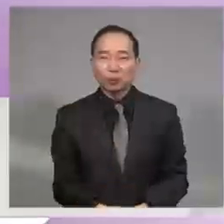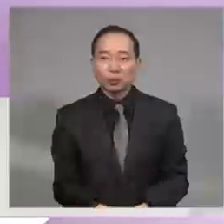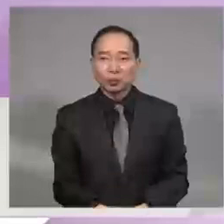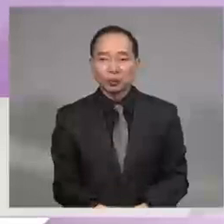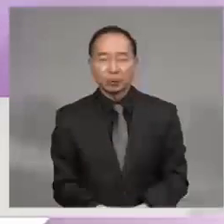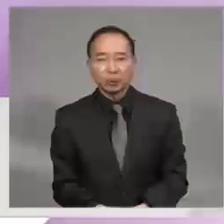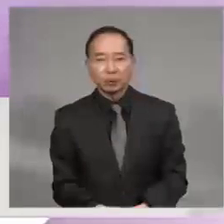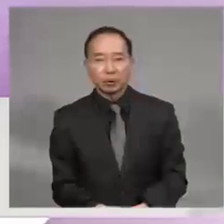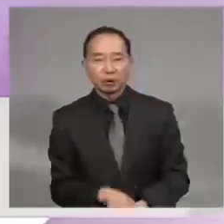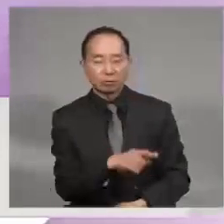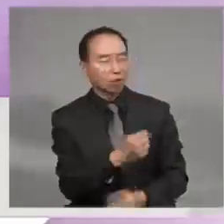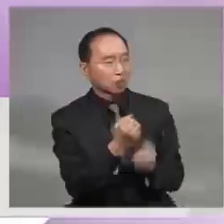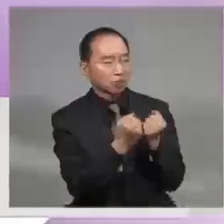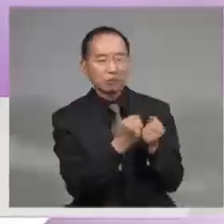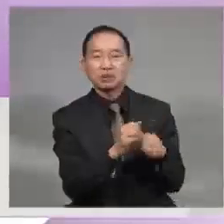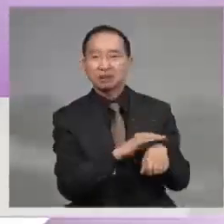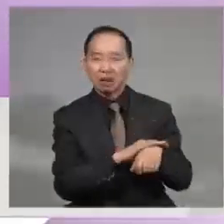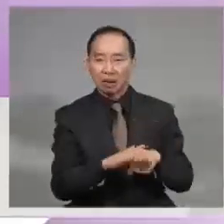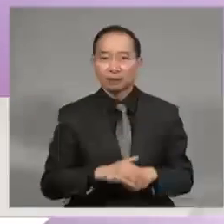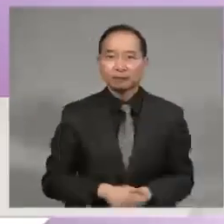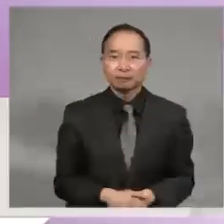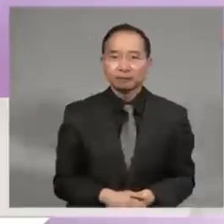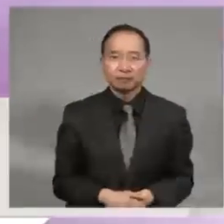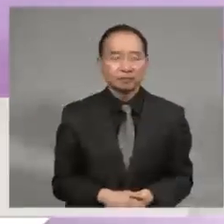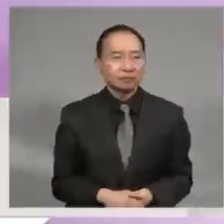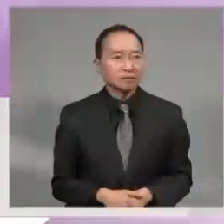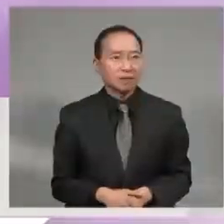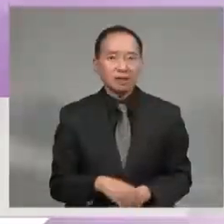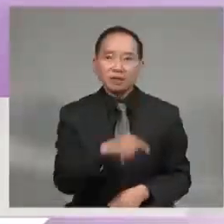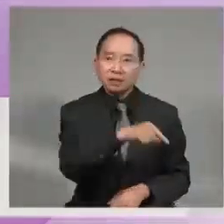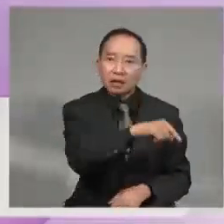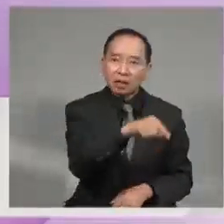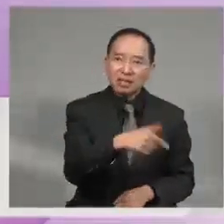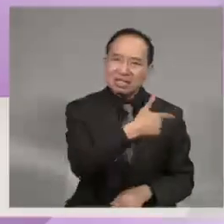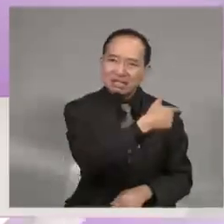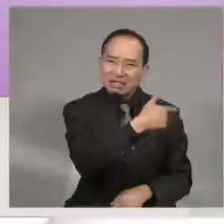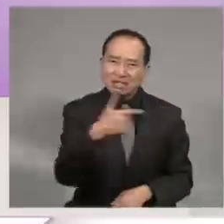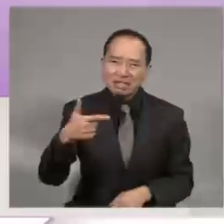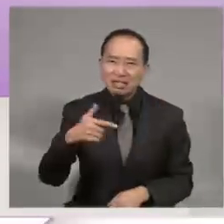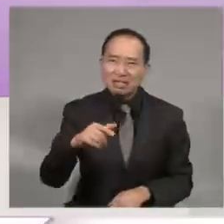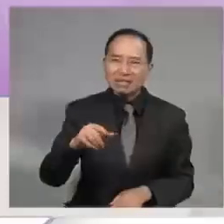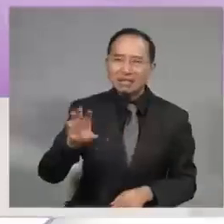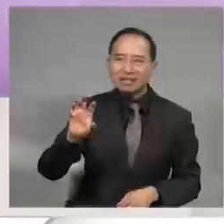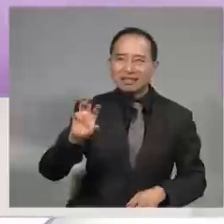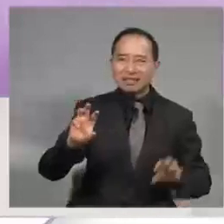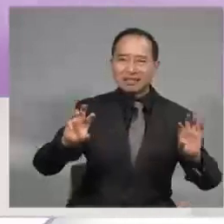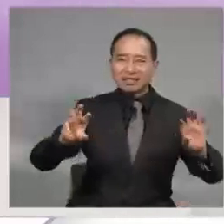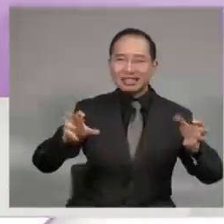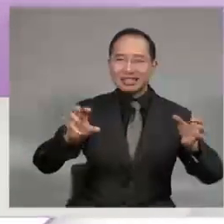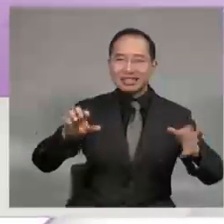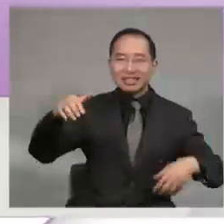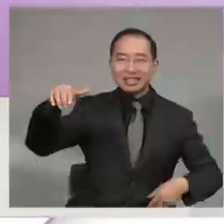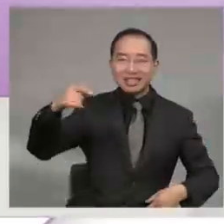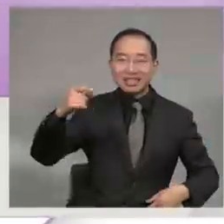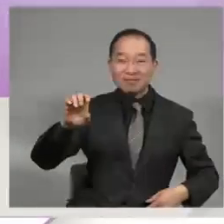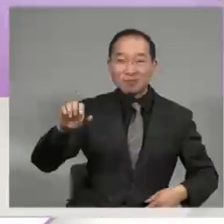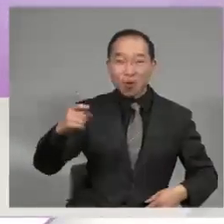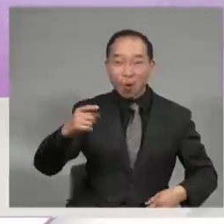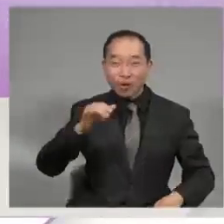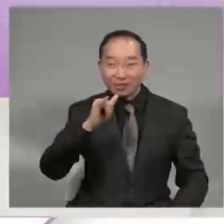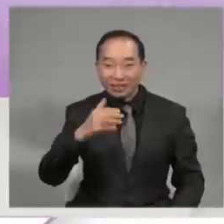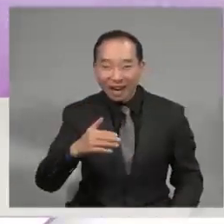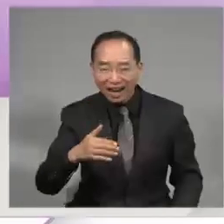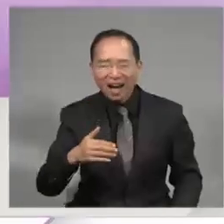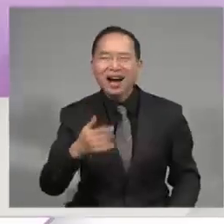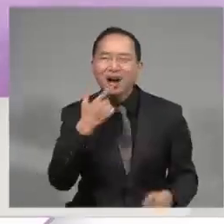설명으로 선관위 안에는 이렇게 대형 금고나 이런 것들이 좀 준비가 돼 있나요? 대형 금고에 준하는 보안 상태를